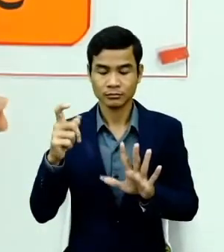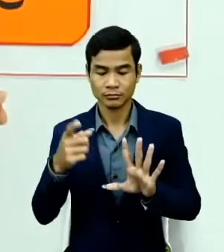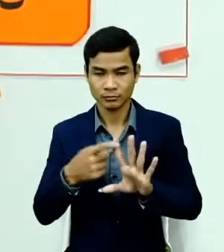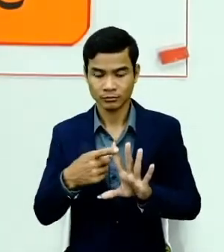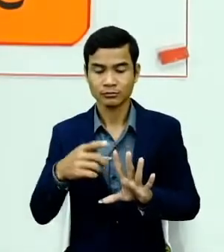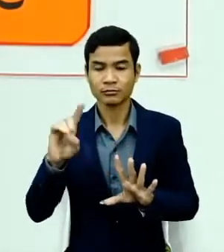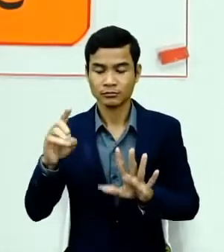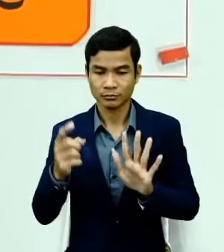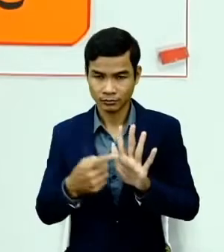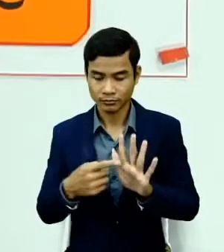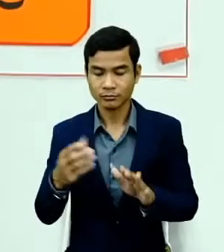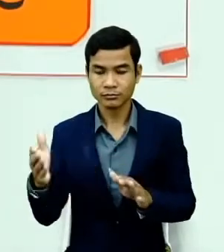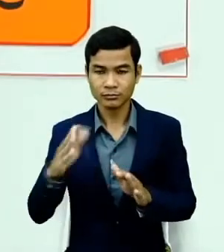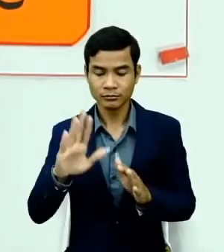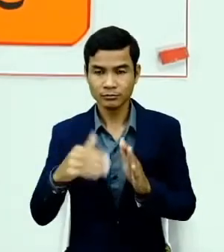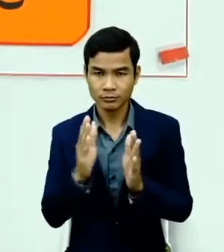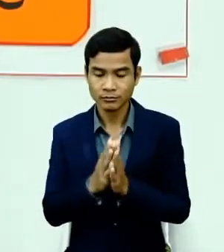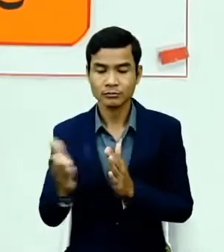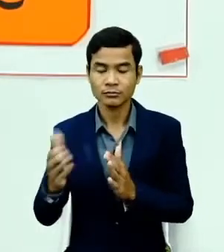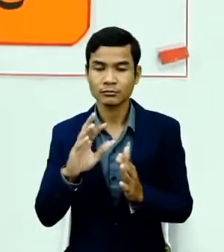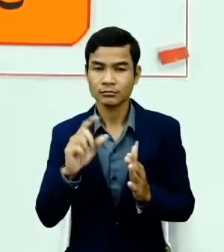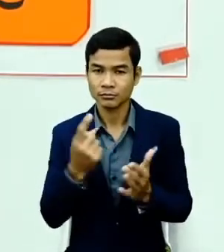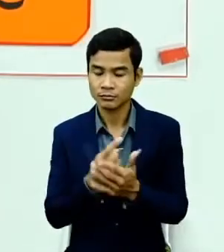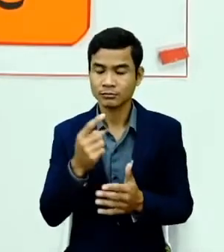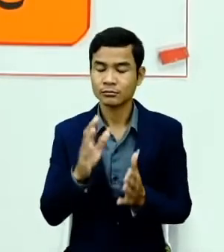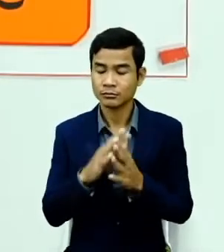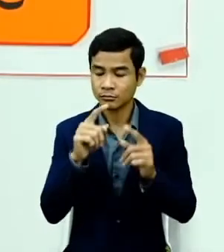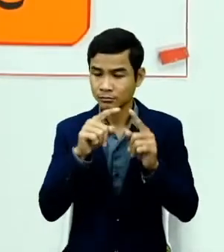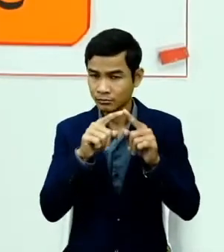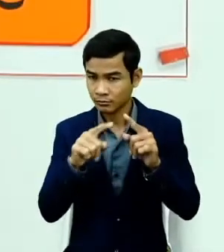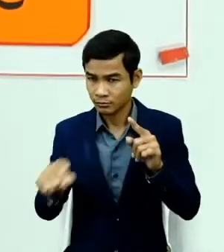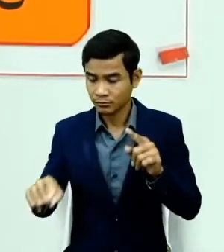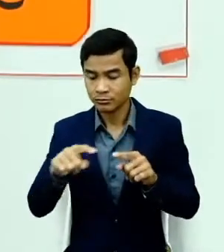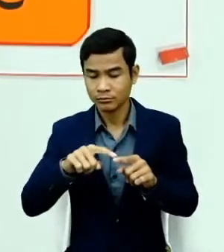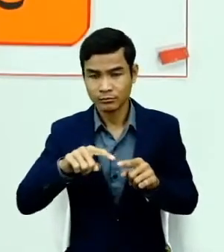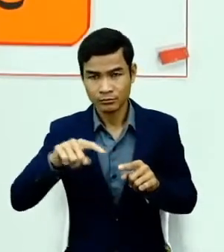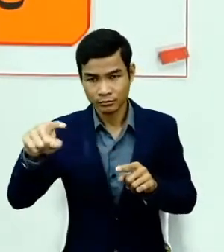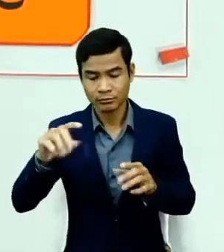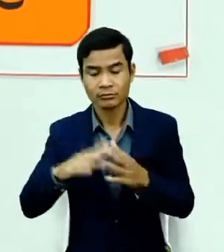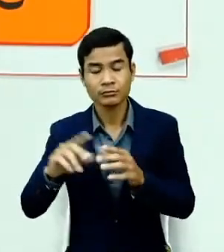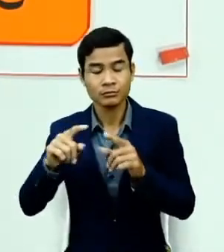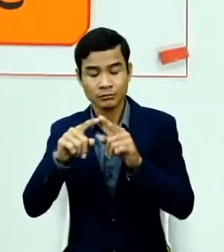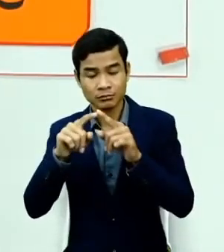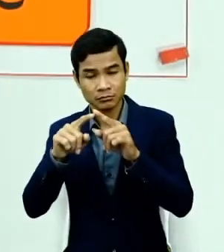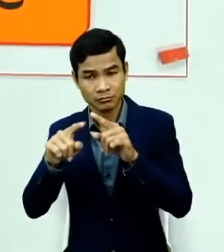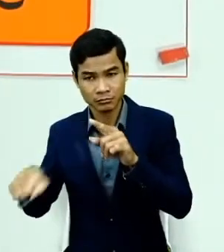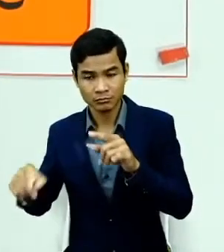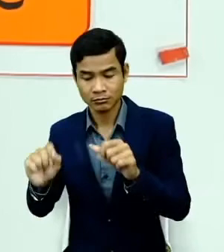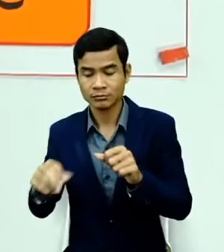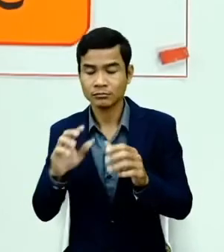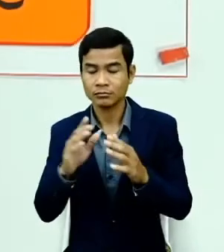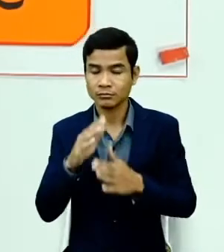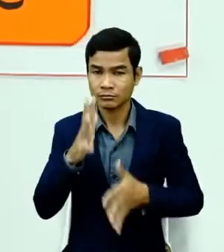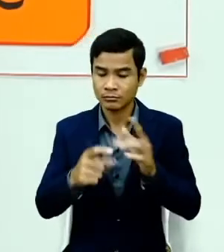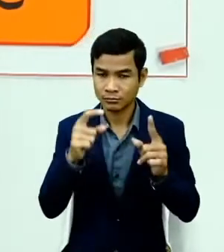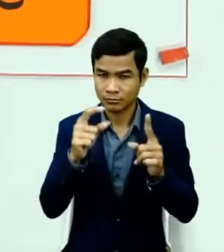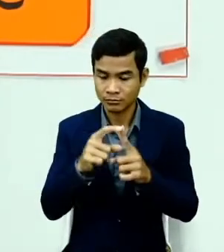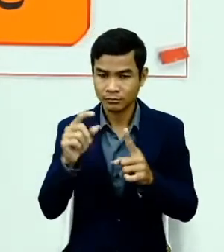មើចាអរគុណកូនដែលបានចូលរួមគប់ជួបពីពាក្យទៅនឹងរូបភាពហើយក៏បានចេះអានពាក្យទាំង